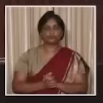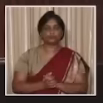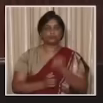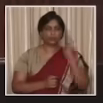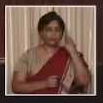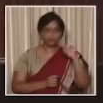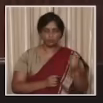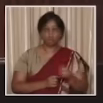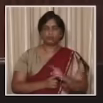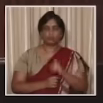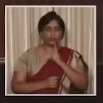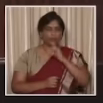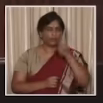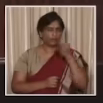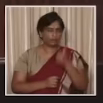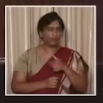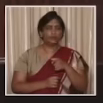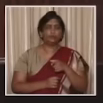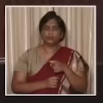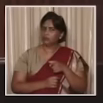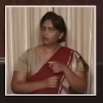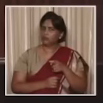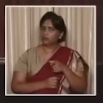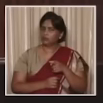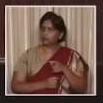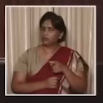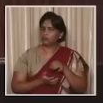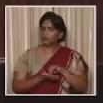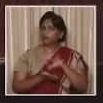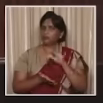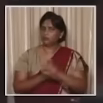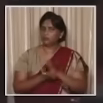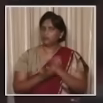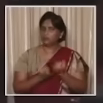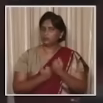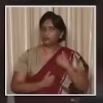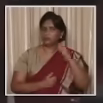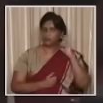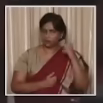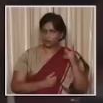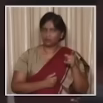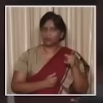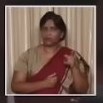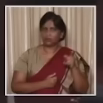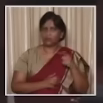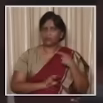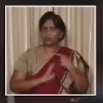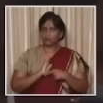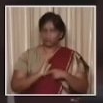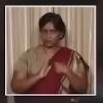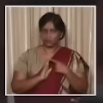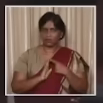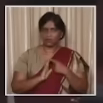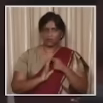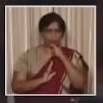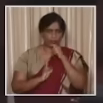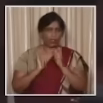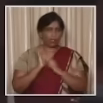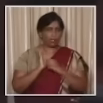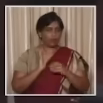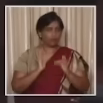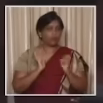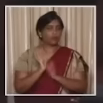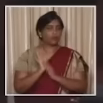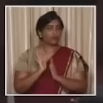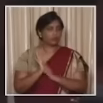ඊයේ දිනේ ඉතාම තීරණාත්මක තීන්දුවක් අපිට ලැබුණා විශේෂයෙන්ම ශ්‍රී ලංකාවේ නිල නයහිමියන්ගේ